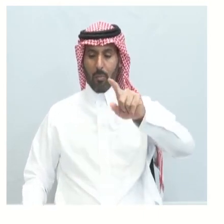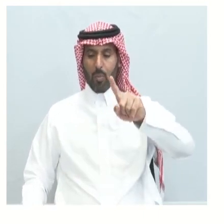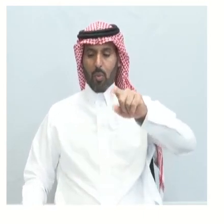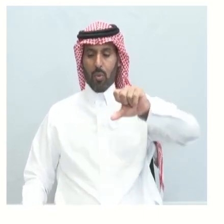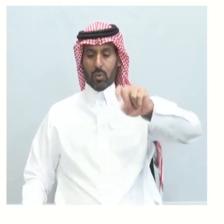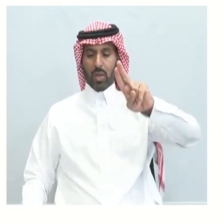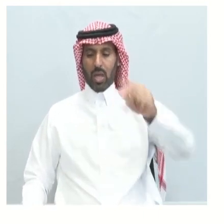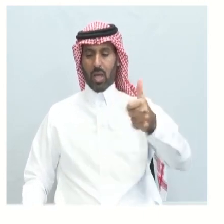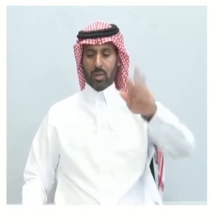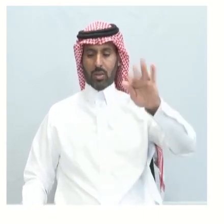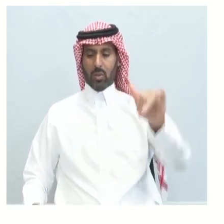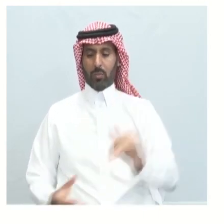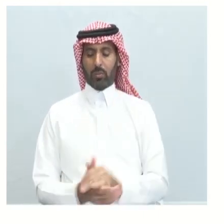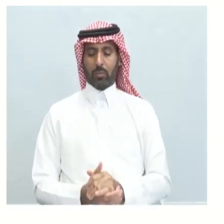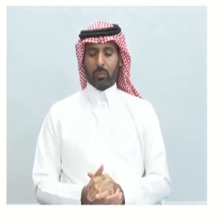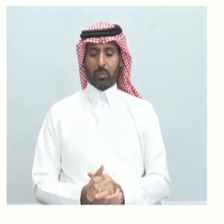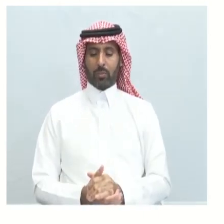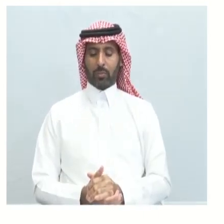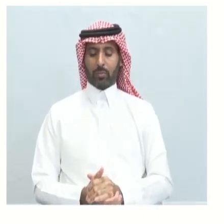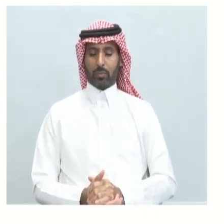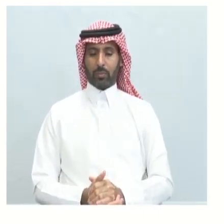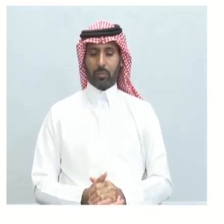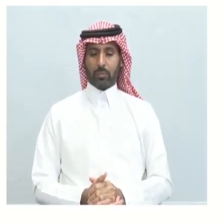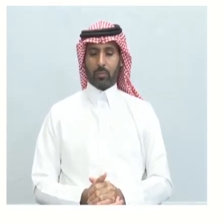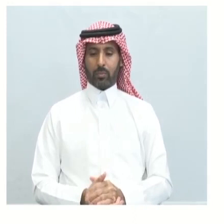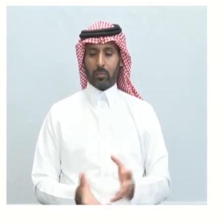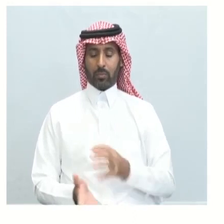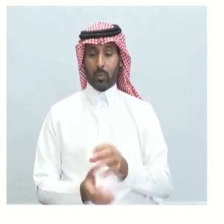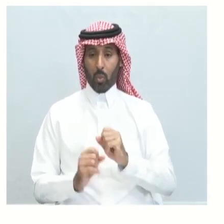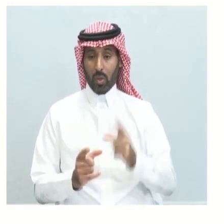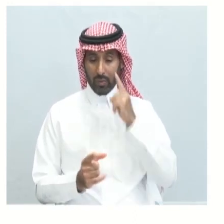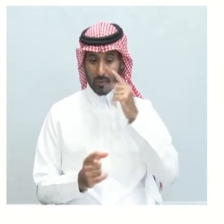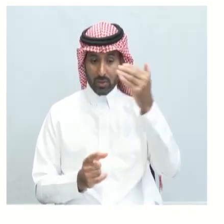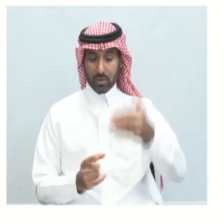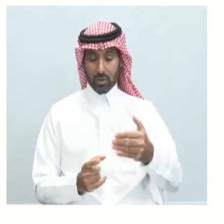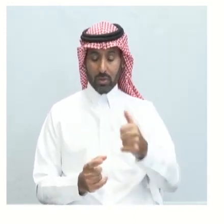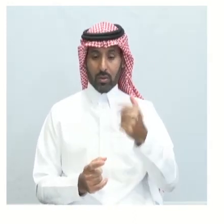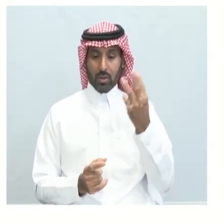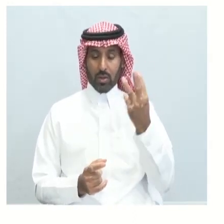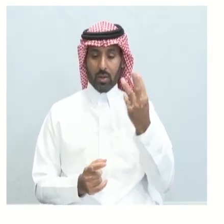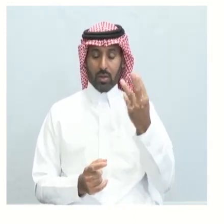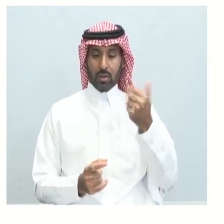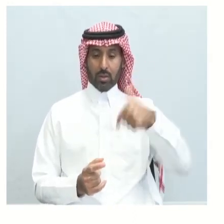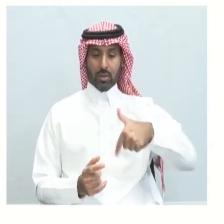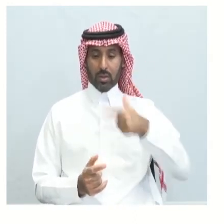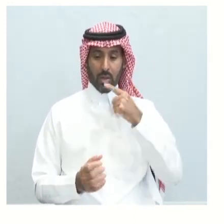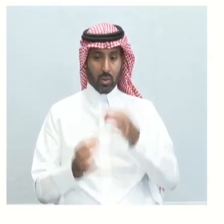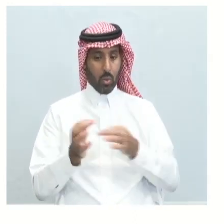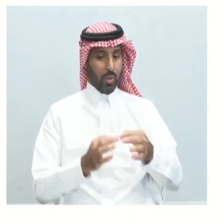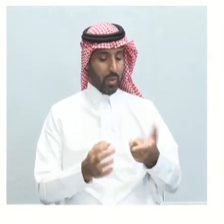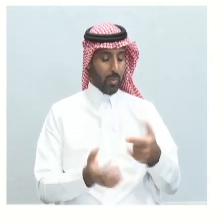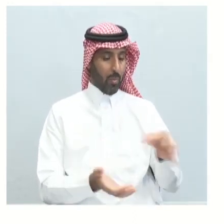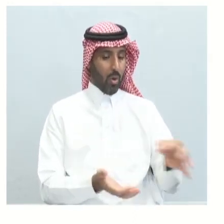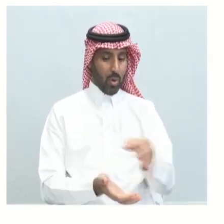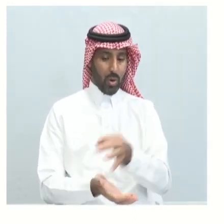ب 572 مليون سنه كما هو واضح معنا في الشكل 36 خريطه توضح